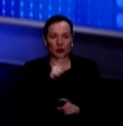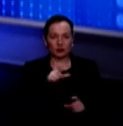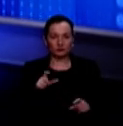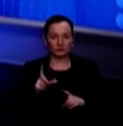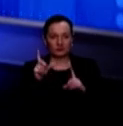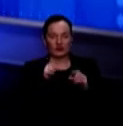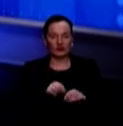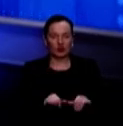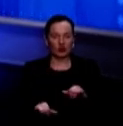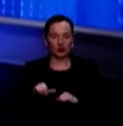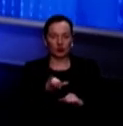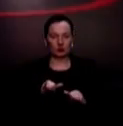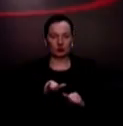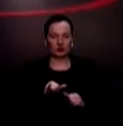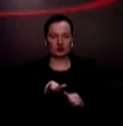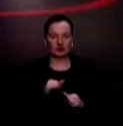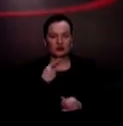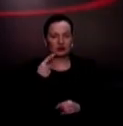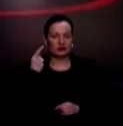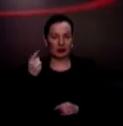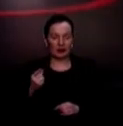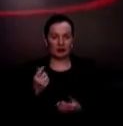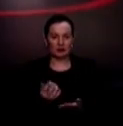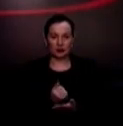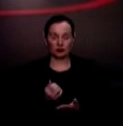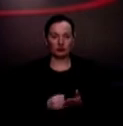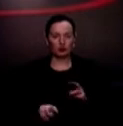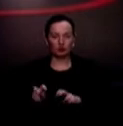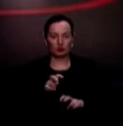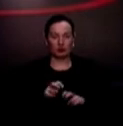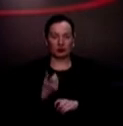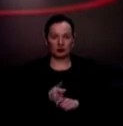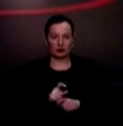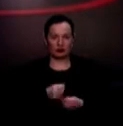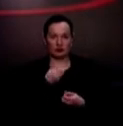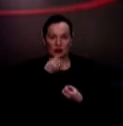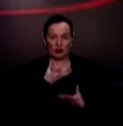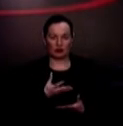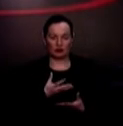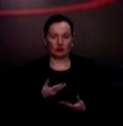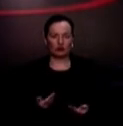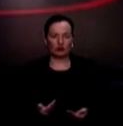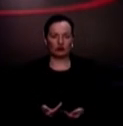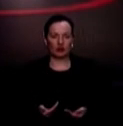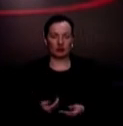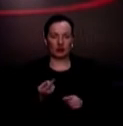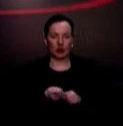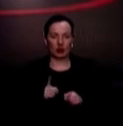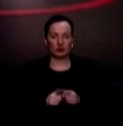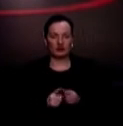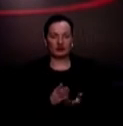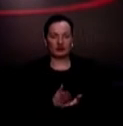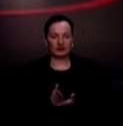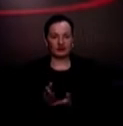далі заробляти, десь шукати більш гарного життя. І оця стратегія розвитку,